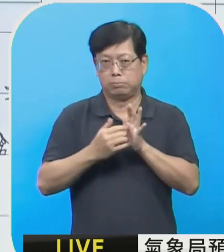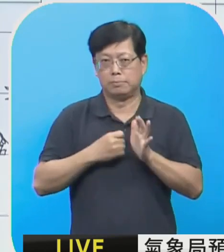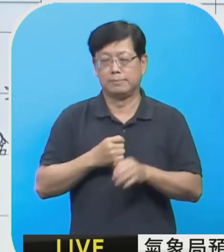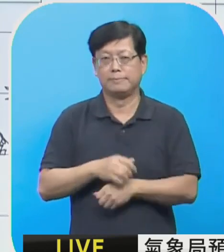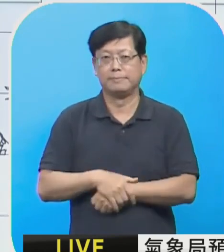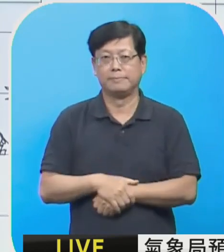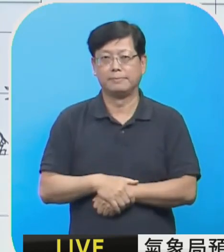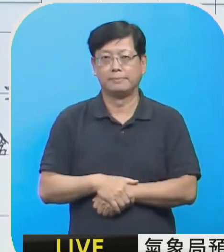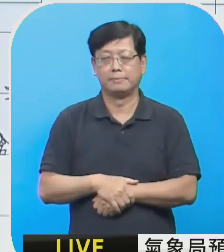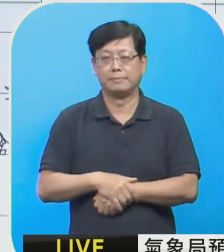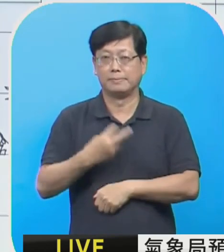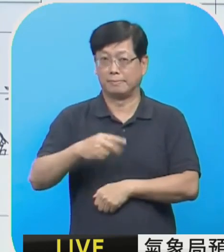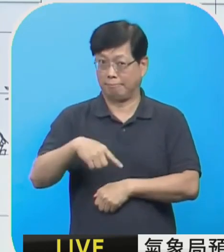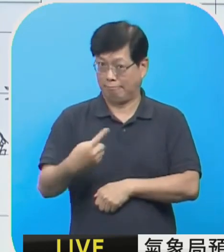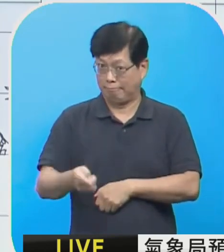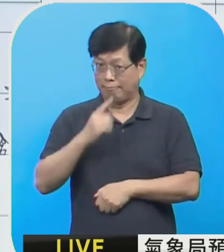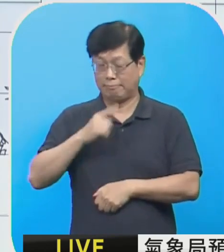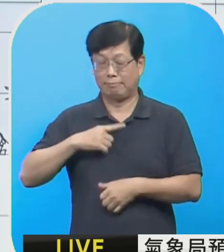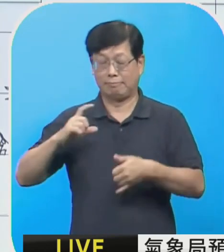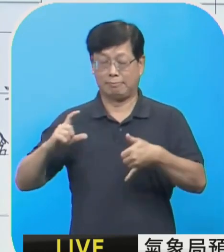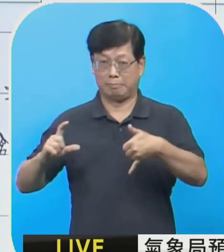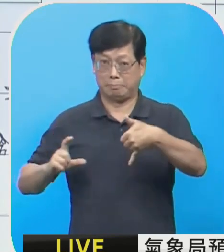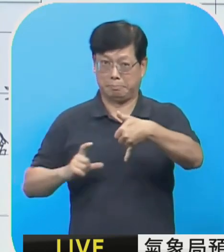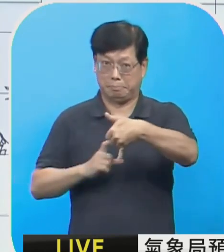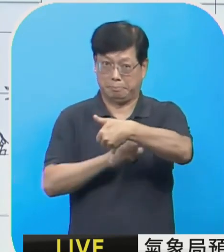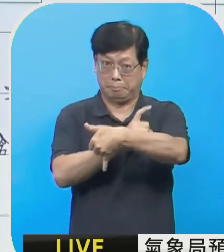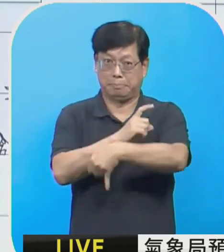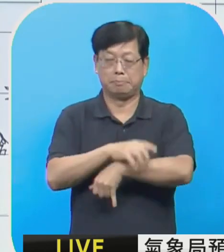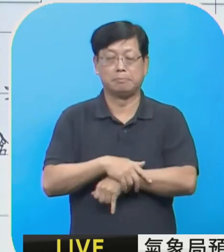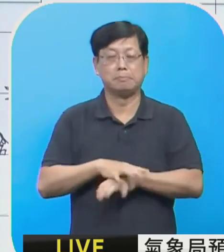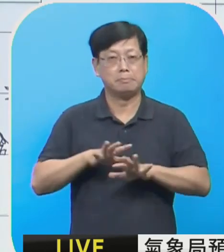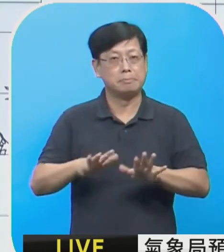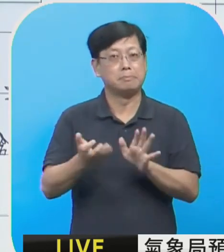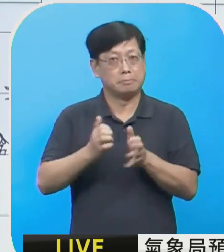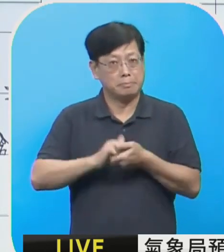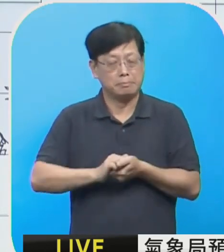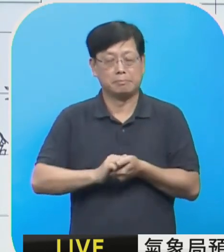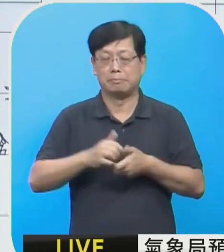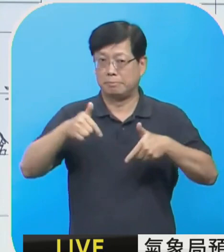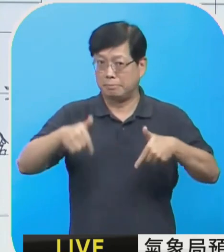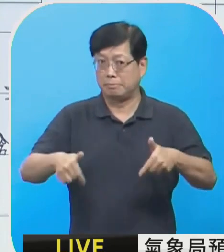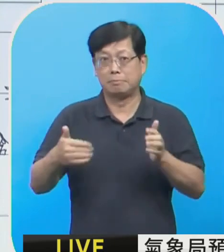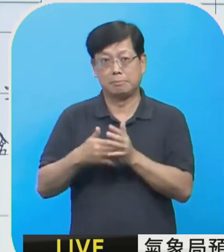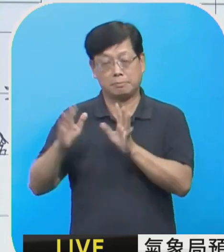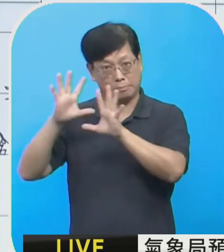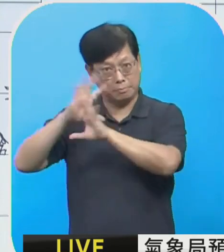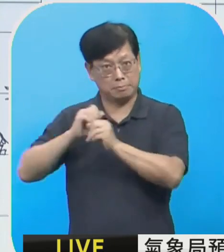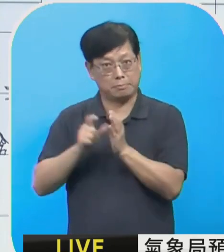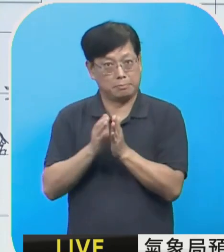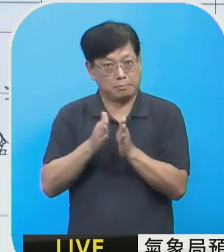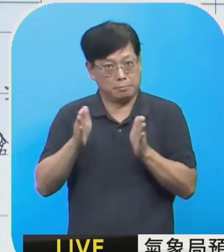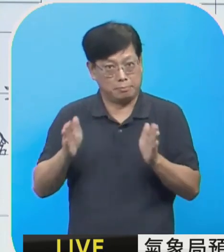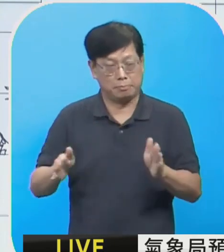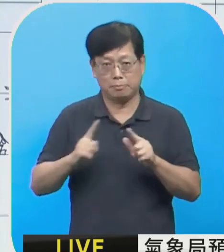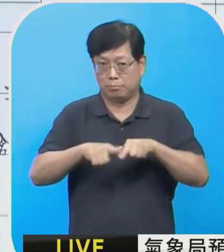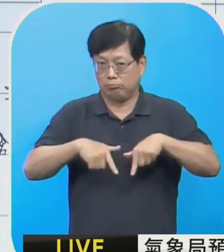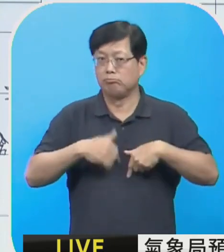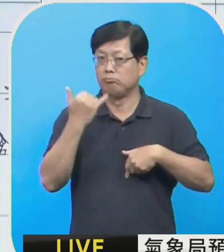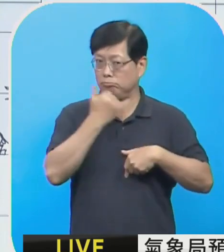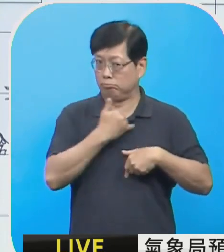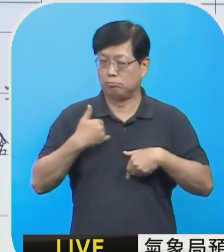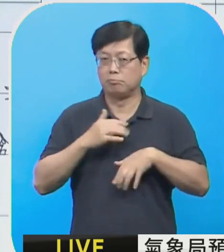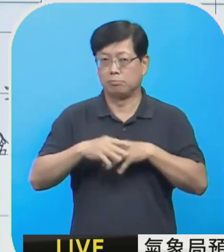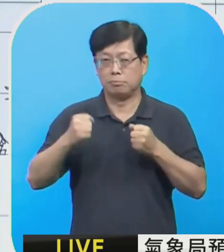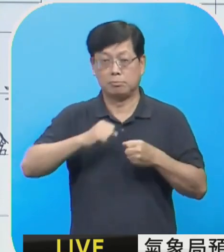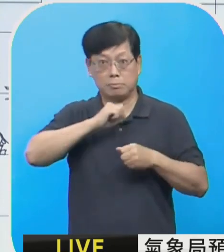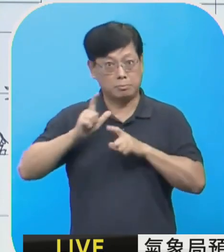范。而随着台风持续往西北西方向移动，我们预计在今天下午到傍晚之间，台风的中心很有可能